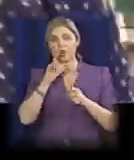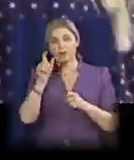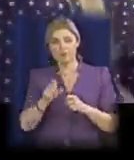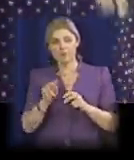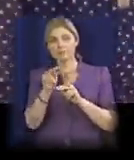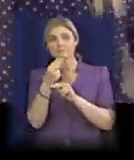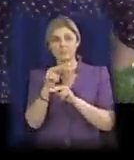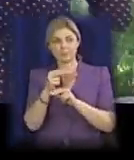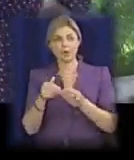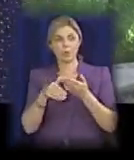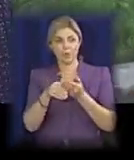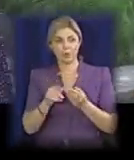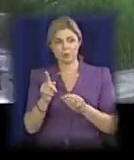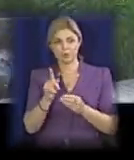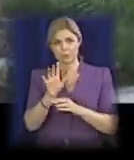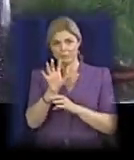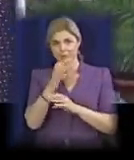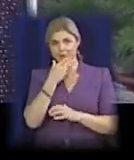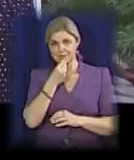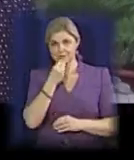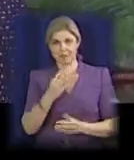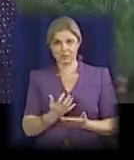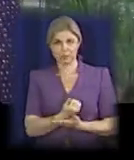тобі допоможу.